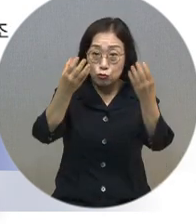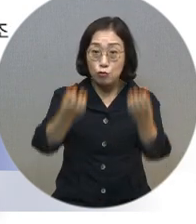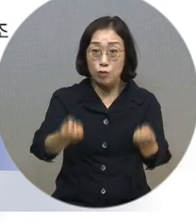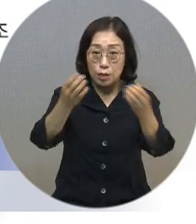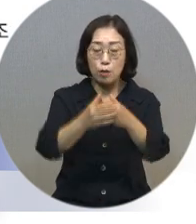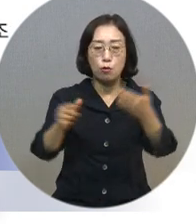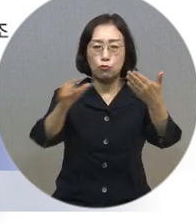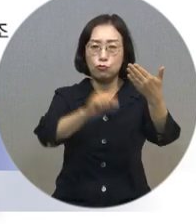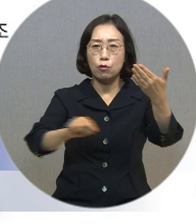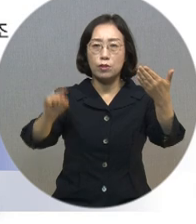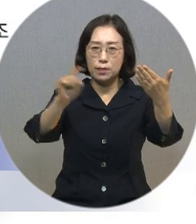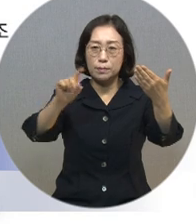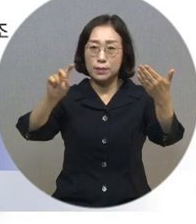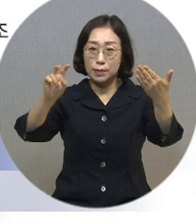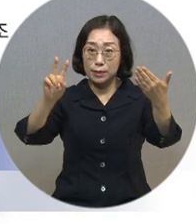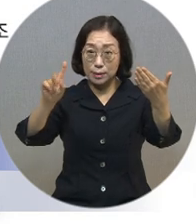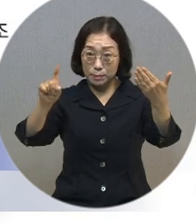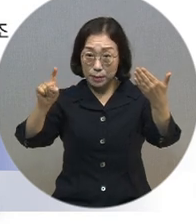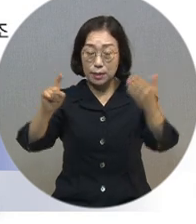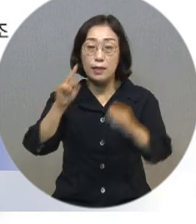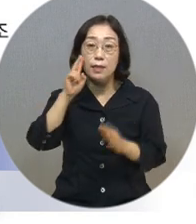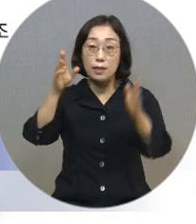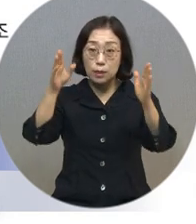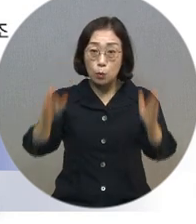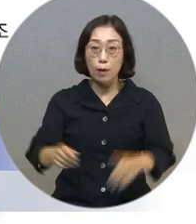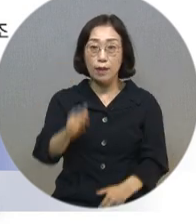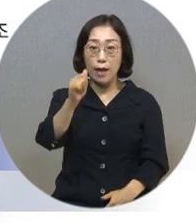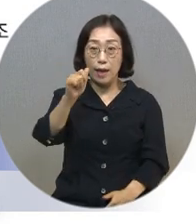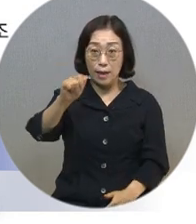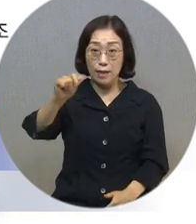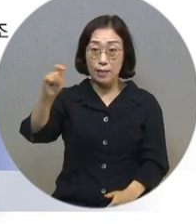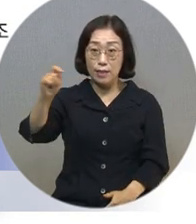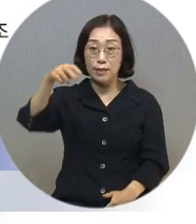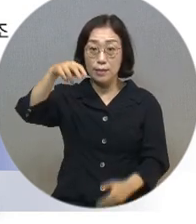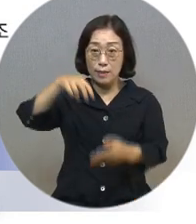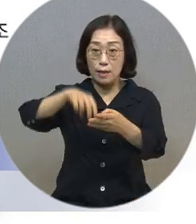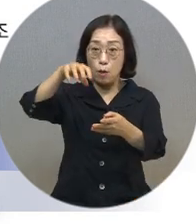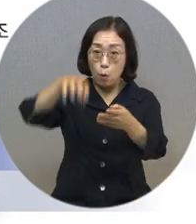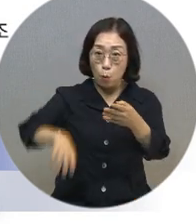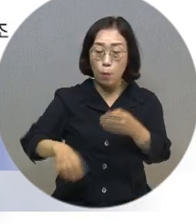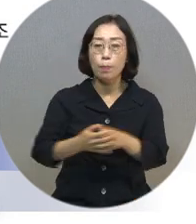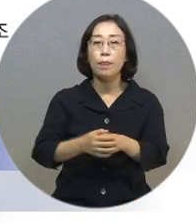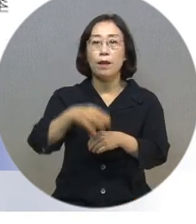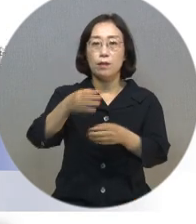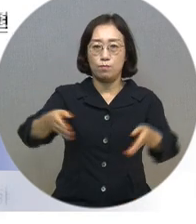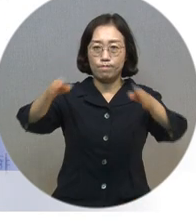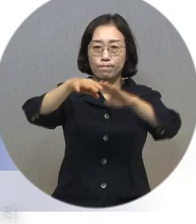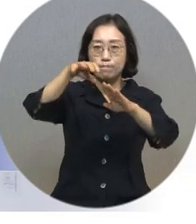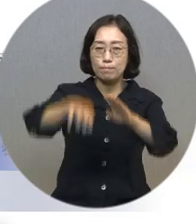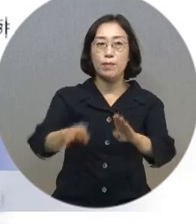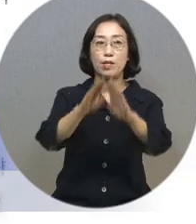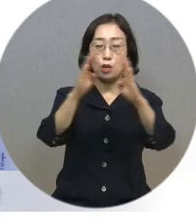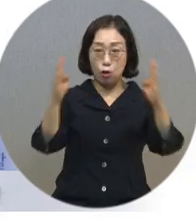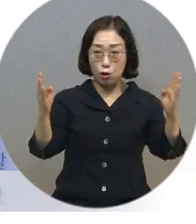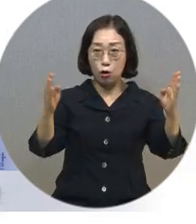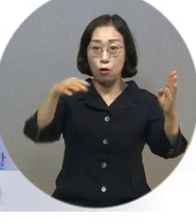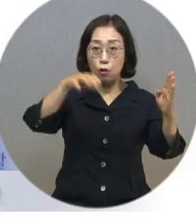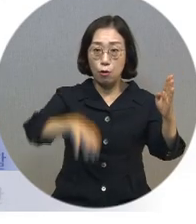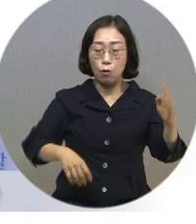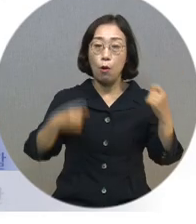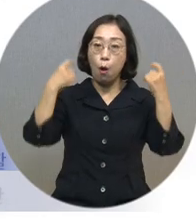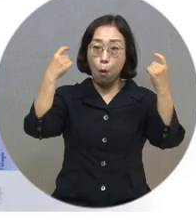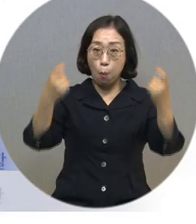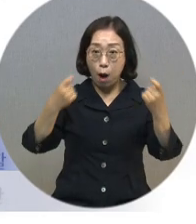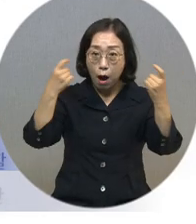9월 10일과 11일 양일간 센터 제 1 전시장에서 열릴 예정입니다 한편 관강